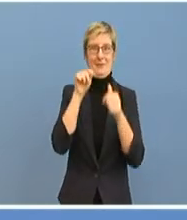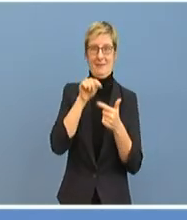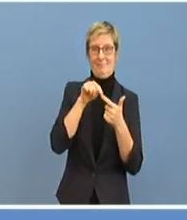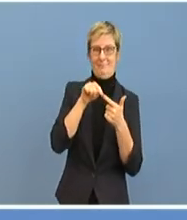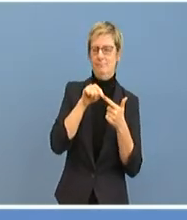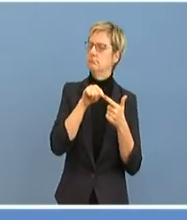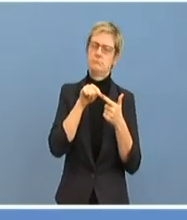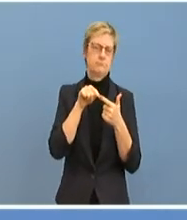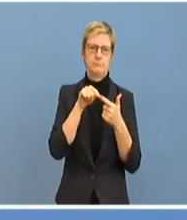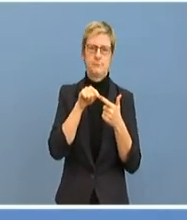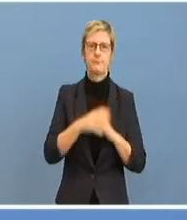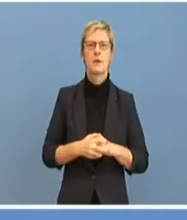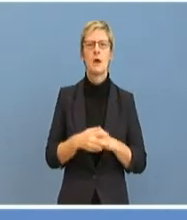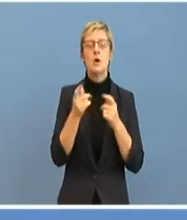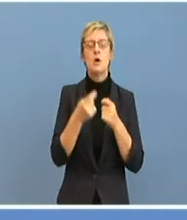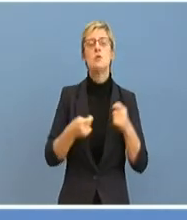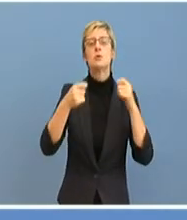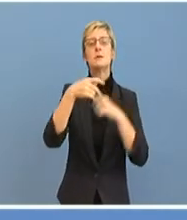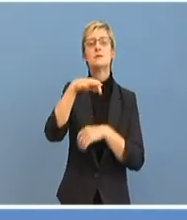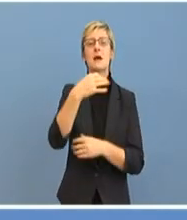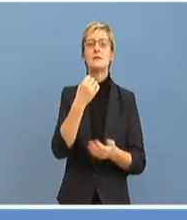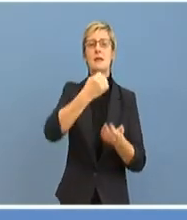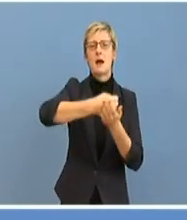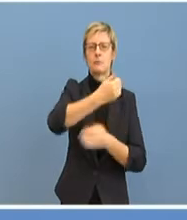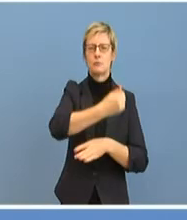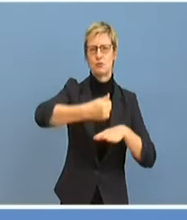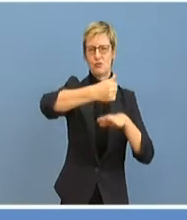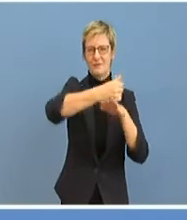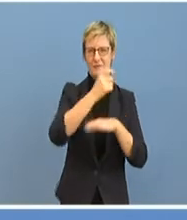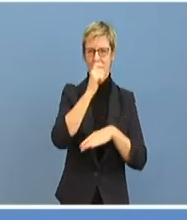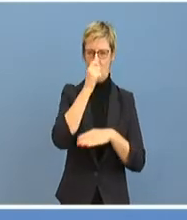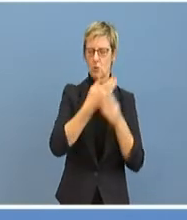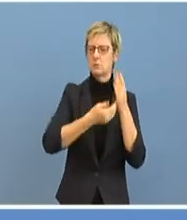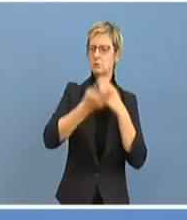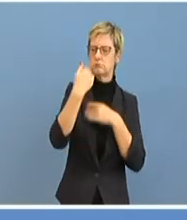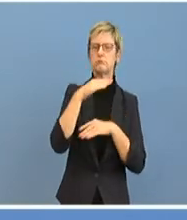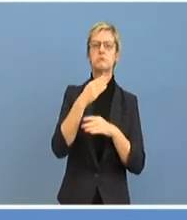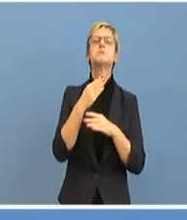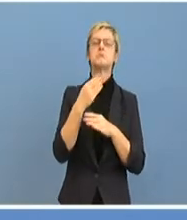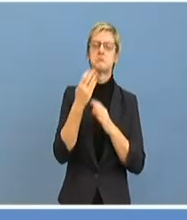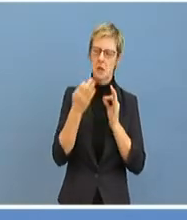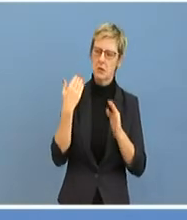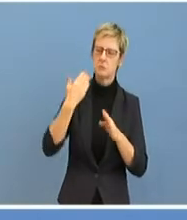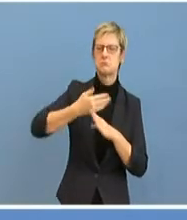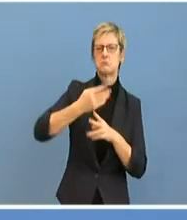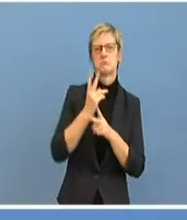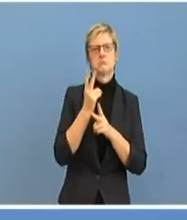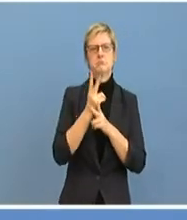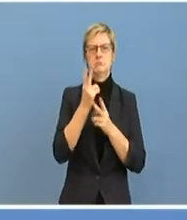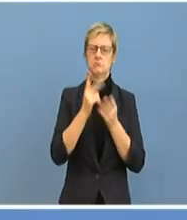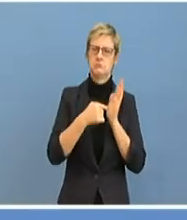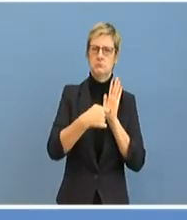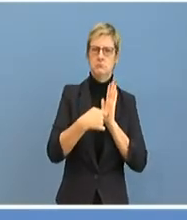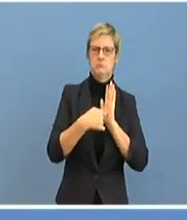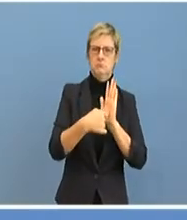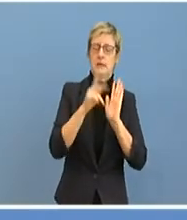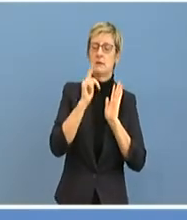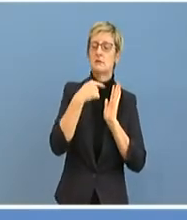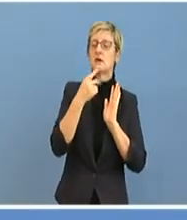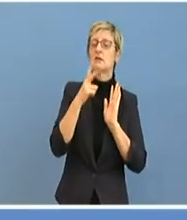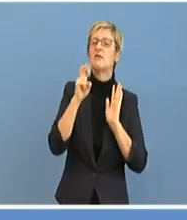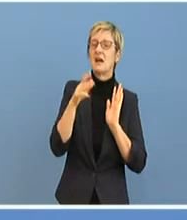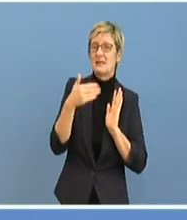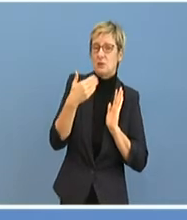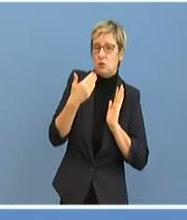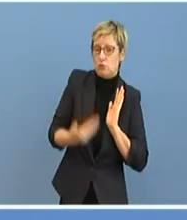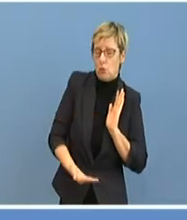Der Chef des Bundeskanzleramts hat ja sich in den vergangenen Tagen dazu mehrfach geäußert. Er hat es eine echte Notfallmaßnahme